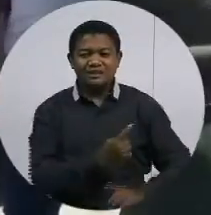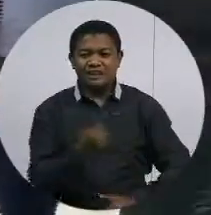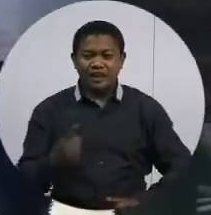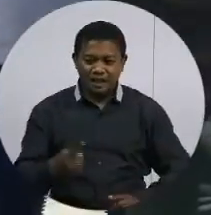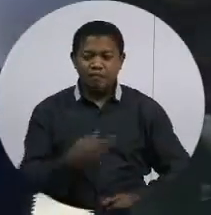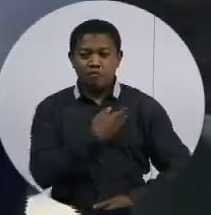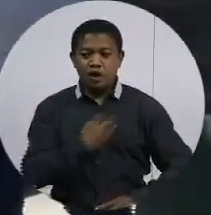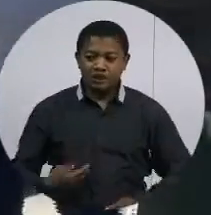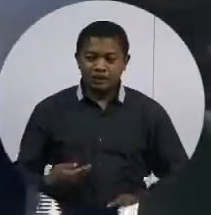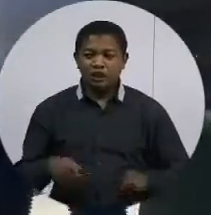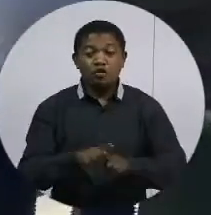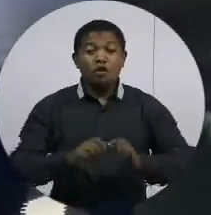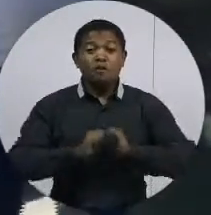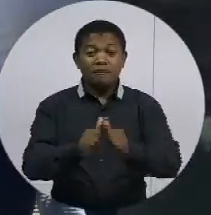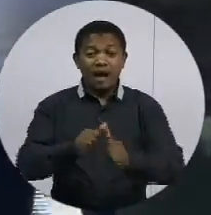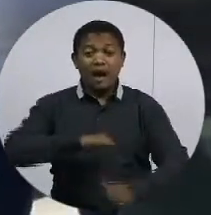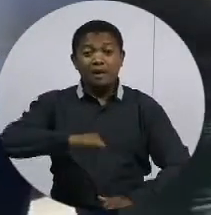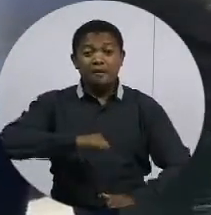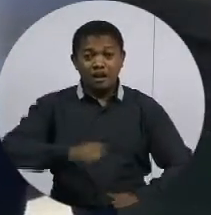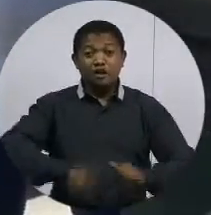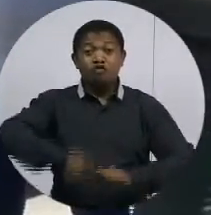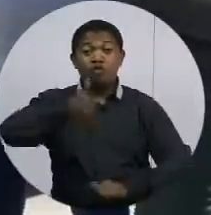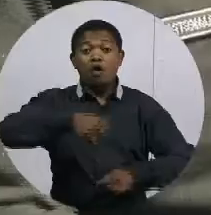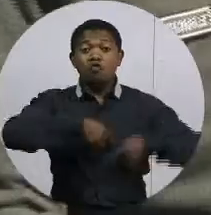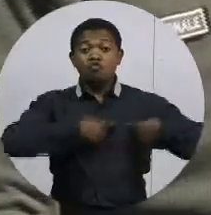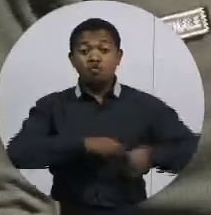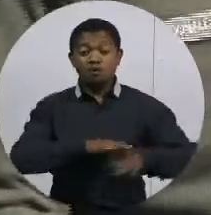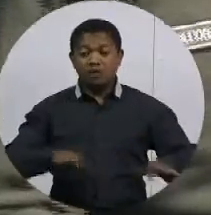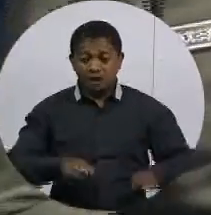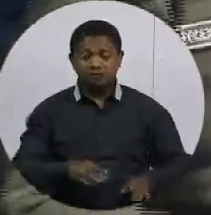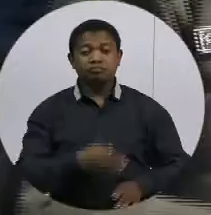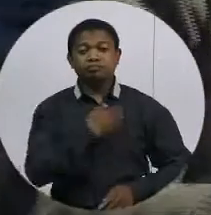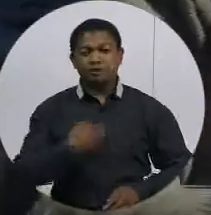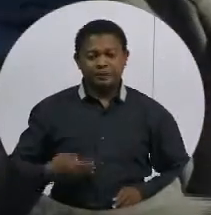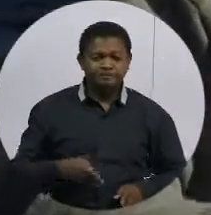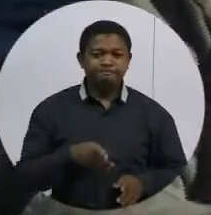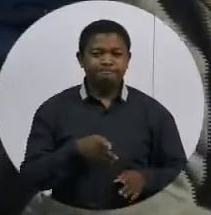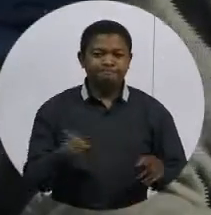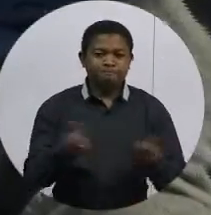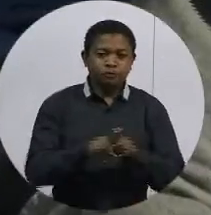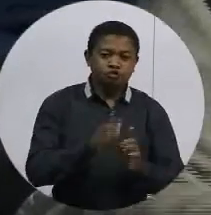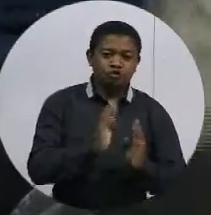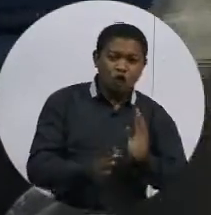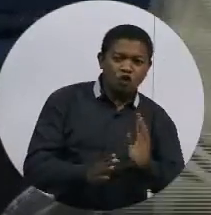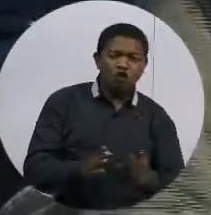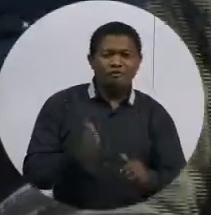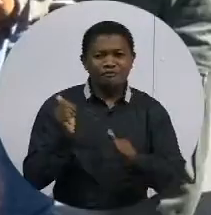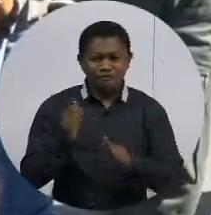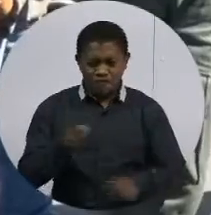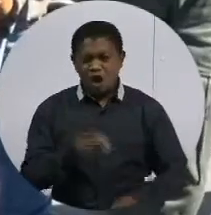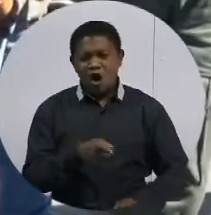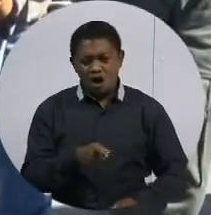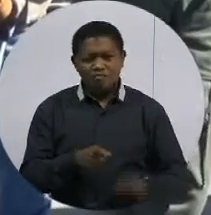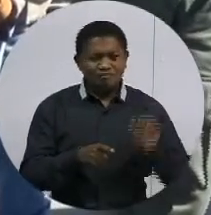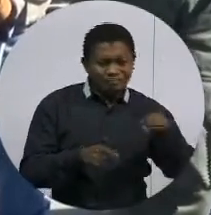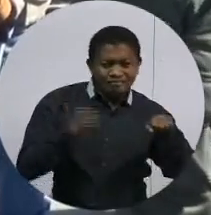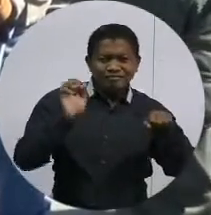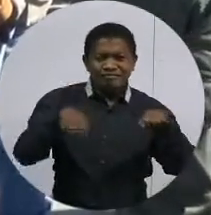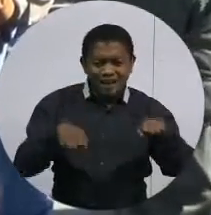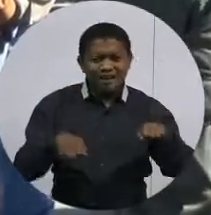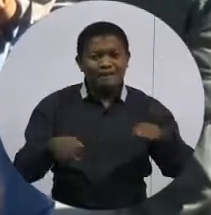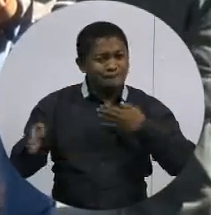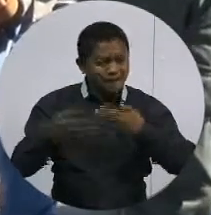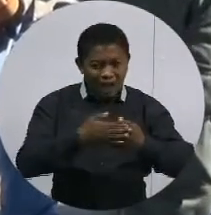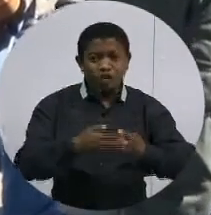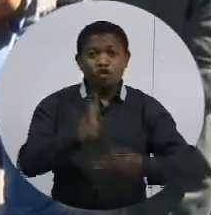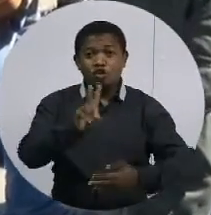akaiky amin'ireo lehibe ny fokontany ny polisim-pirenena ka ny fanarahana fa tsy maintsy akatona 800 ny basin fanasan-damba sy